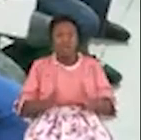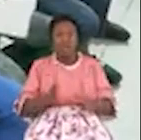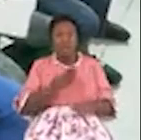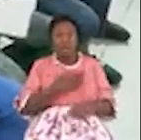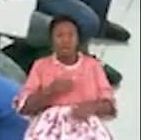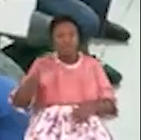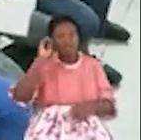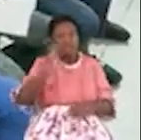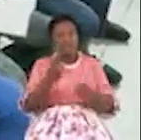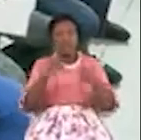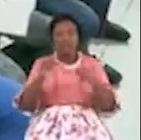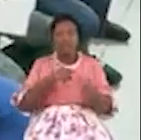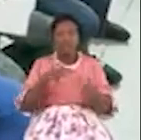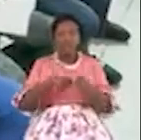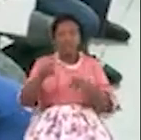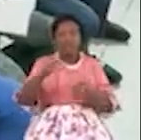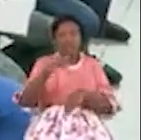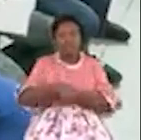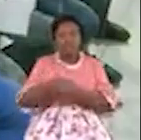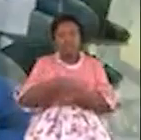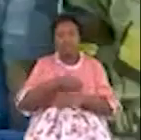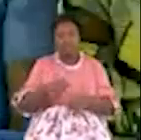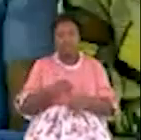ọ ga-egosipụta ike a na ndụ gị.